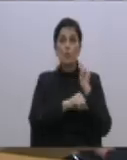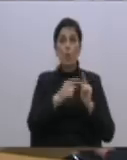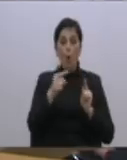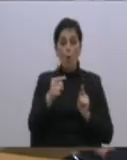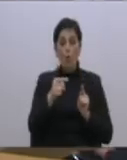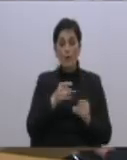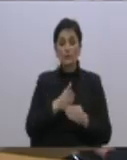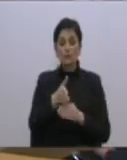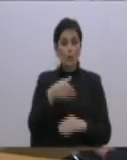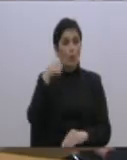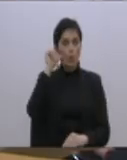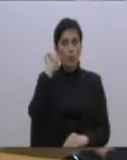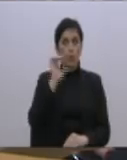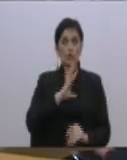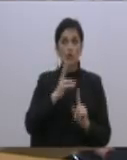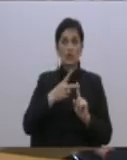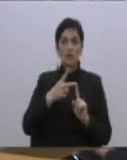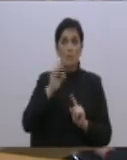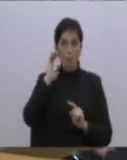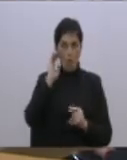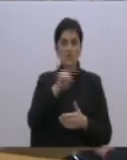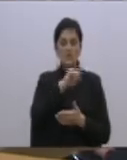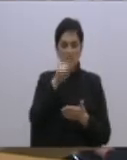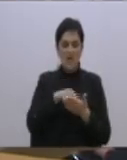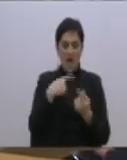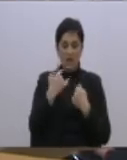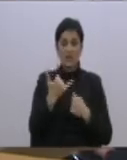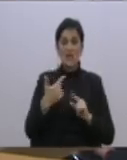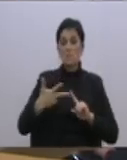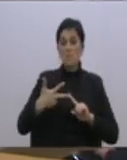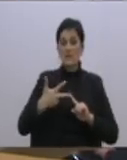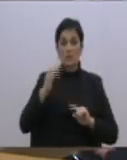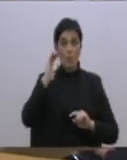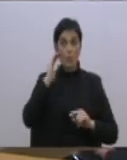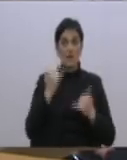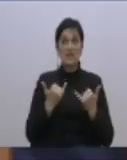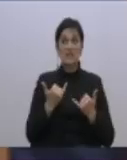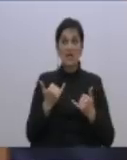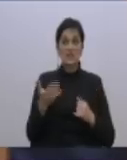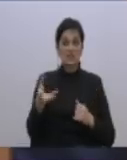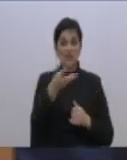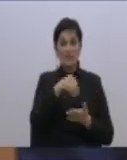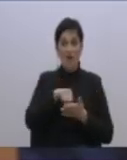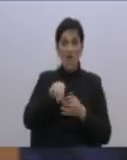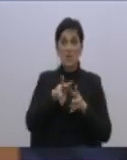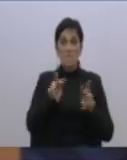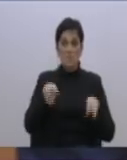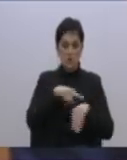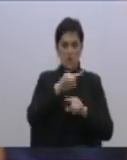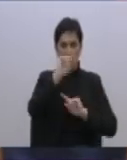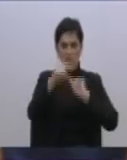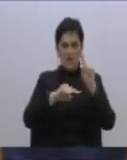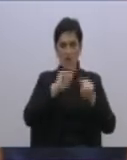khtore. Gushini kho meore mosmeni sakitkhebi gaviarit. Dges mesame mosmeni, dges qela isrebodit ministris saats, kitkhobi